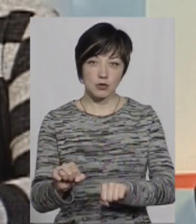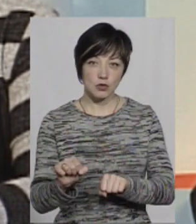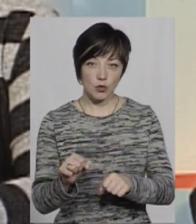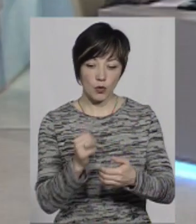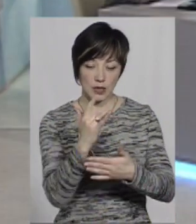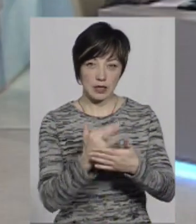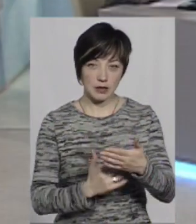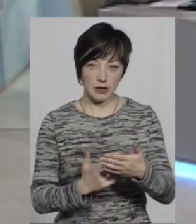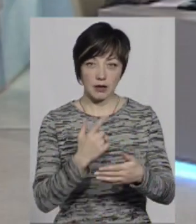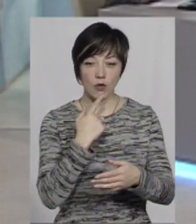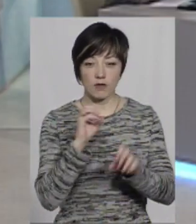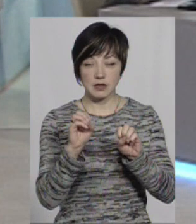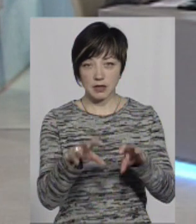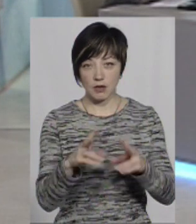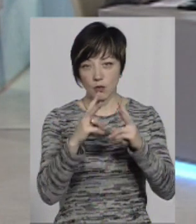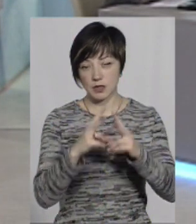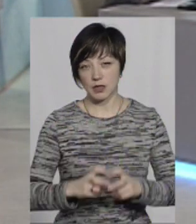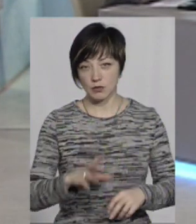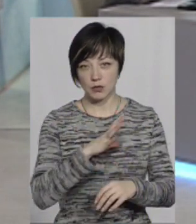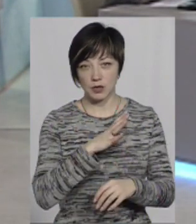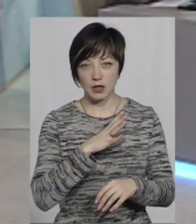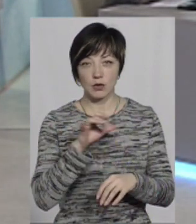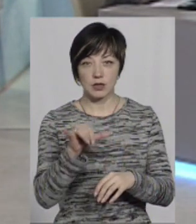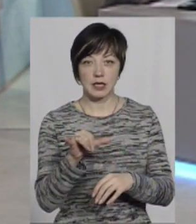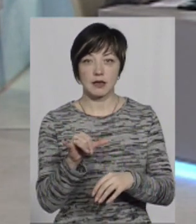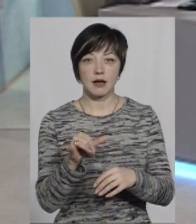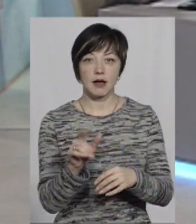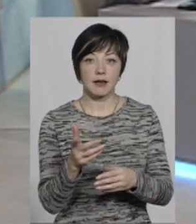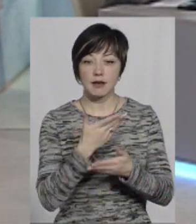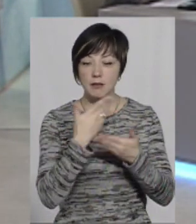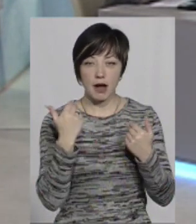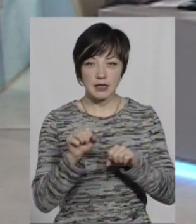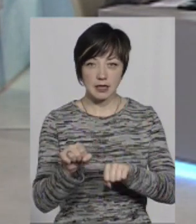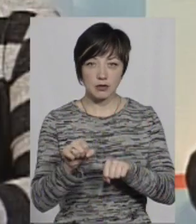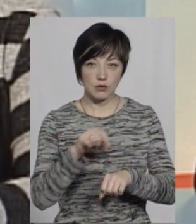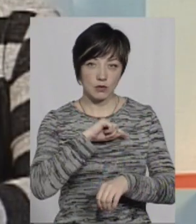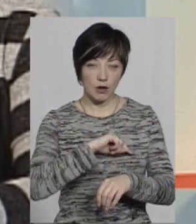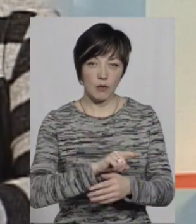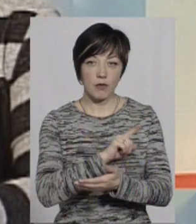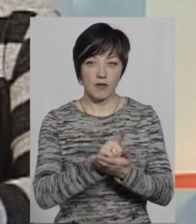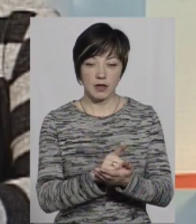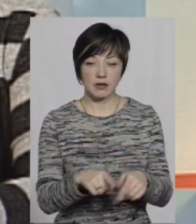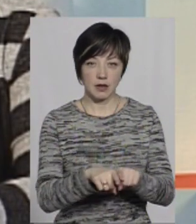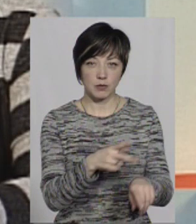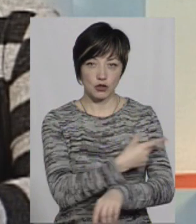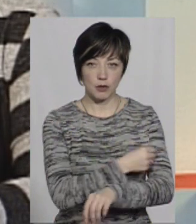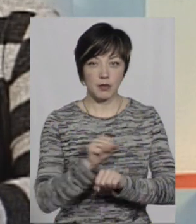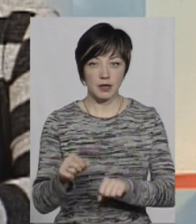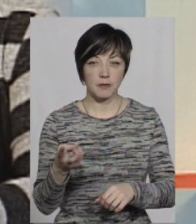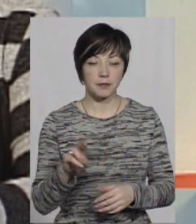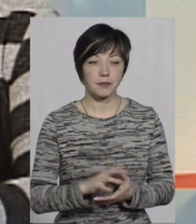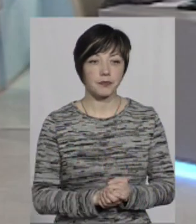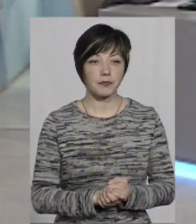захисного тітра, якщо вони, наприклад, обстежувалися і в них тітра захисного немає, вони підлягають таким щепленням.